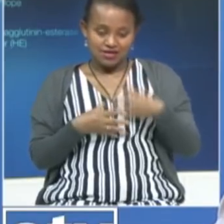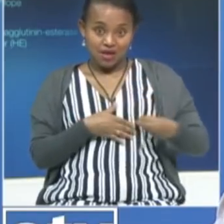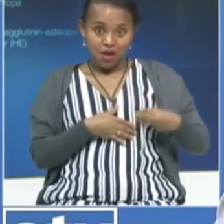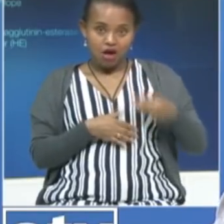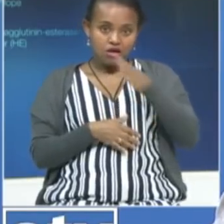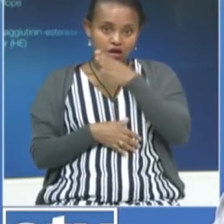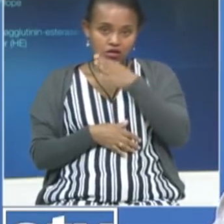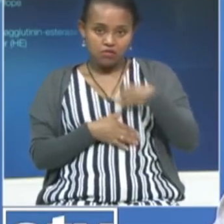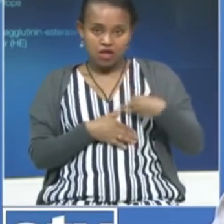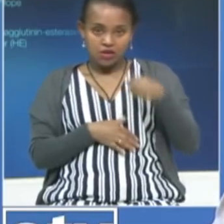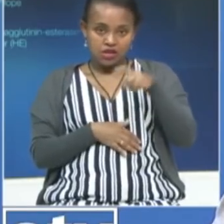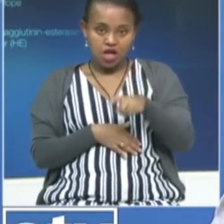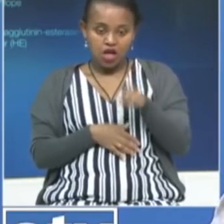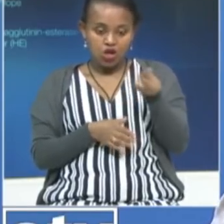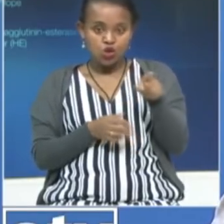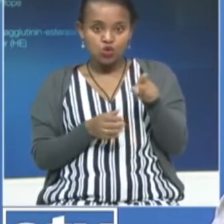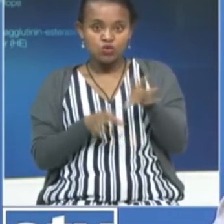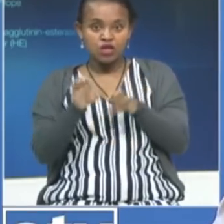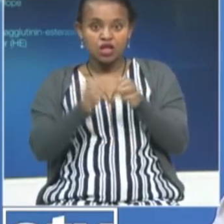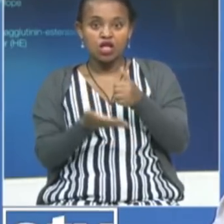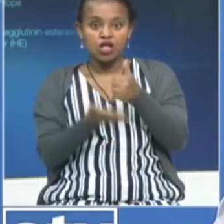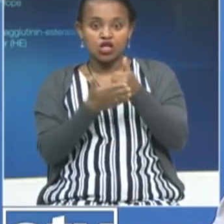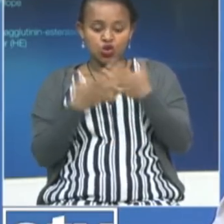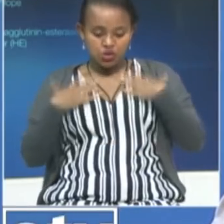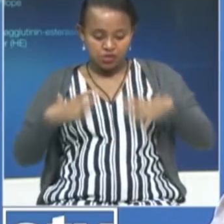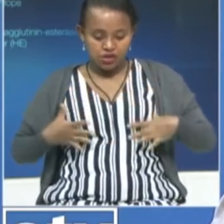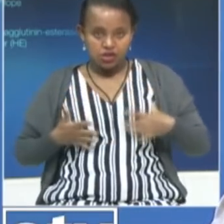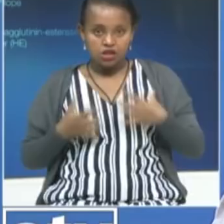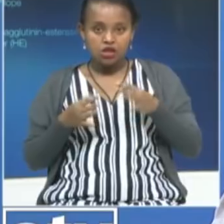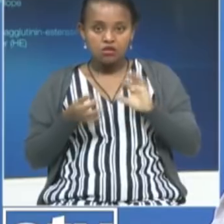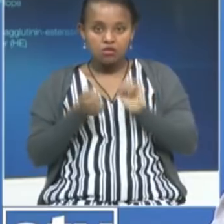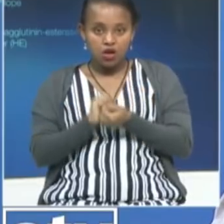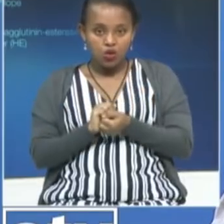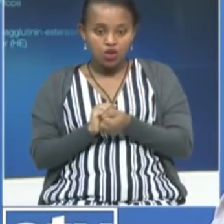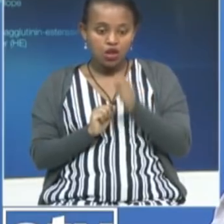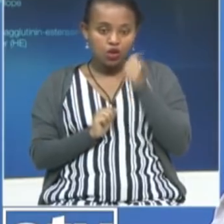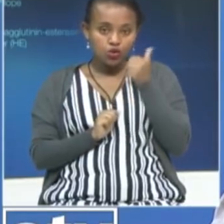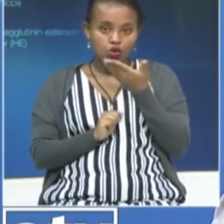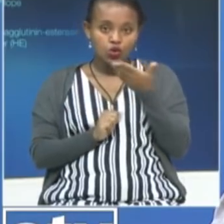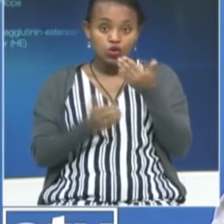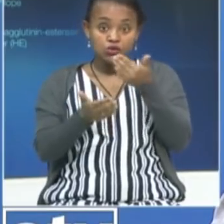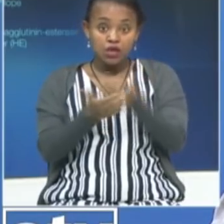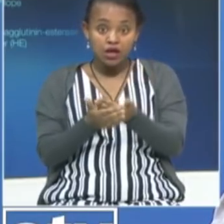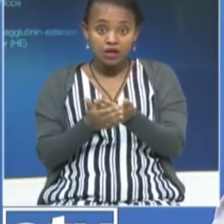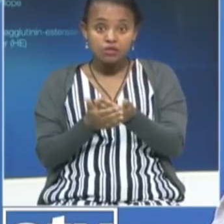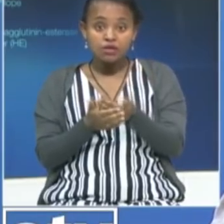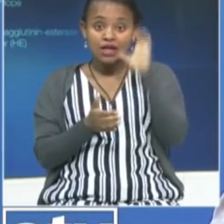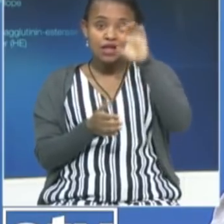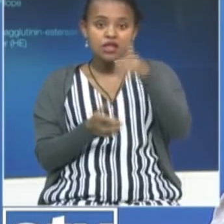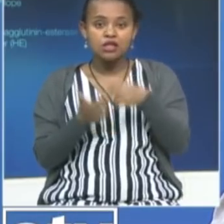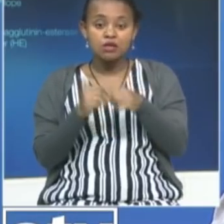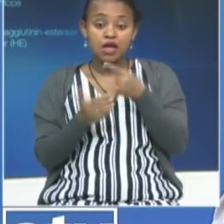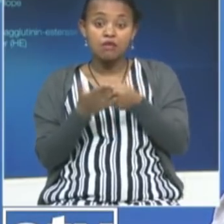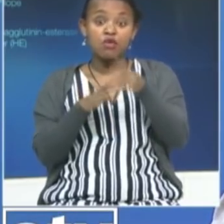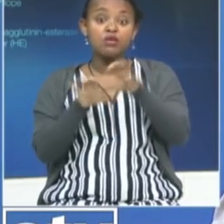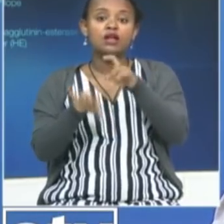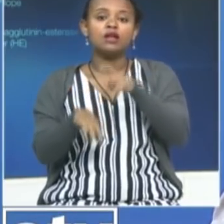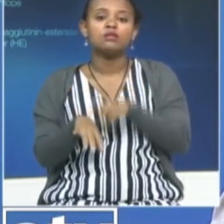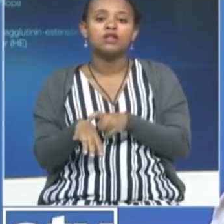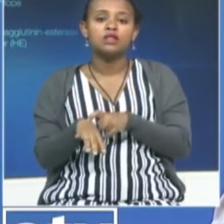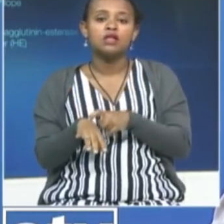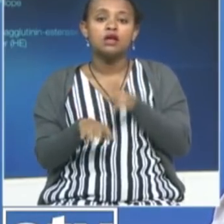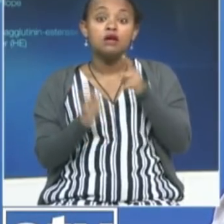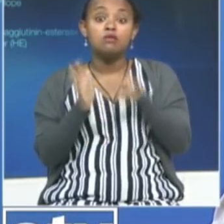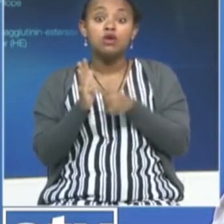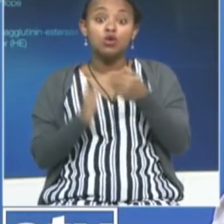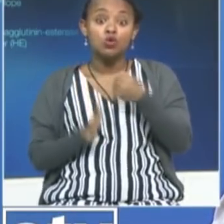አንዳንድ ለነሱ የምናረጋቸው እርዳታዎችም ልብስ ማልበስ ሌሎች ነገሮችም መቅረብን በግድ ስለሚያመጣው ይህን በምናረግበት ጊዜ